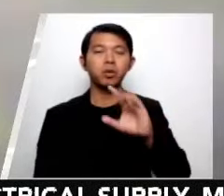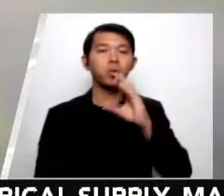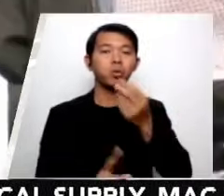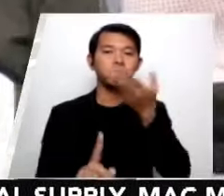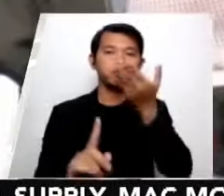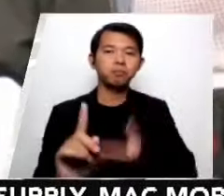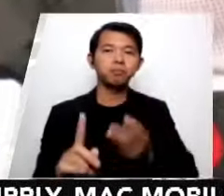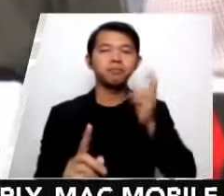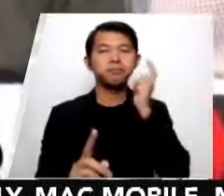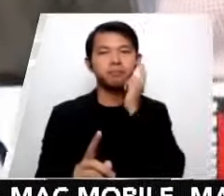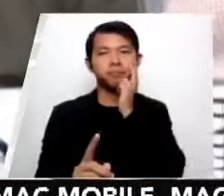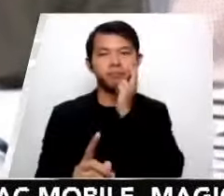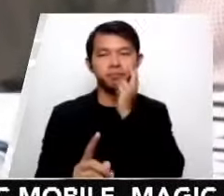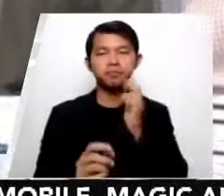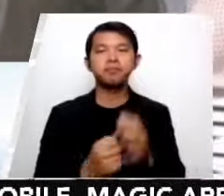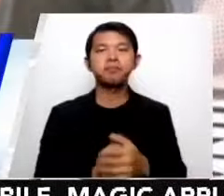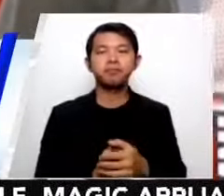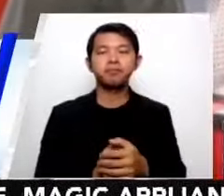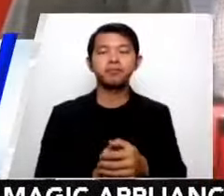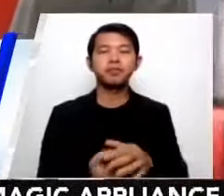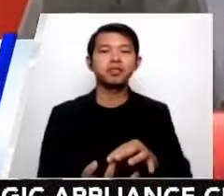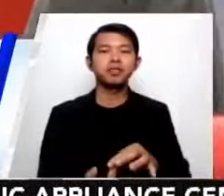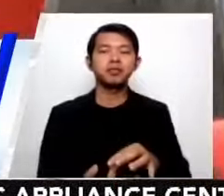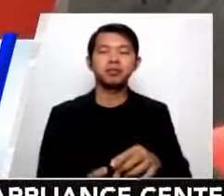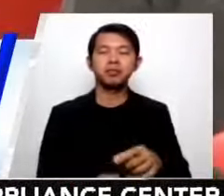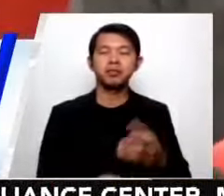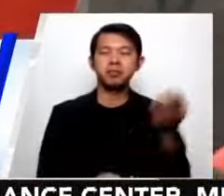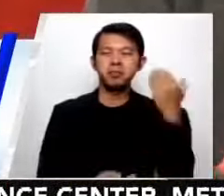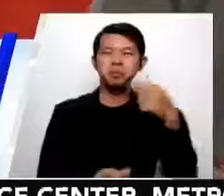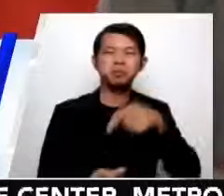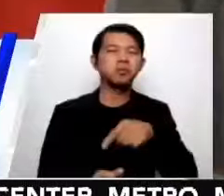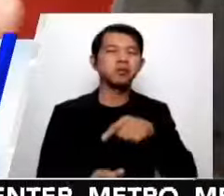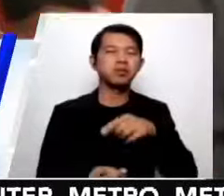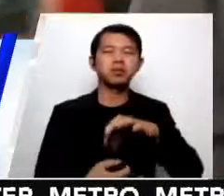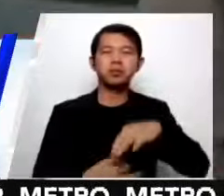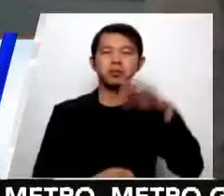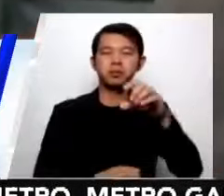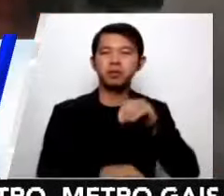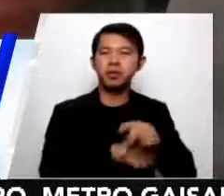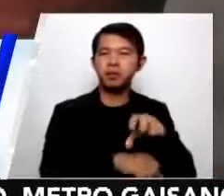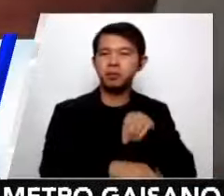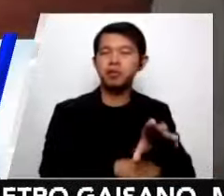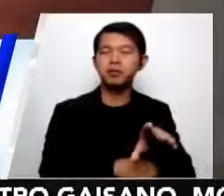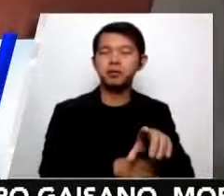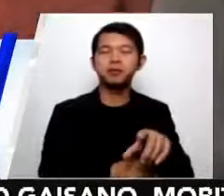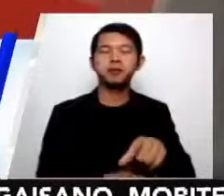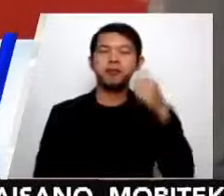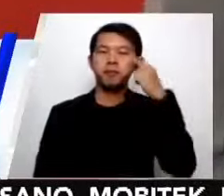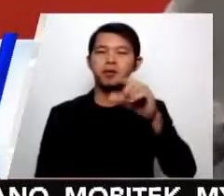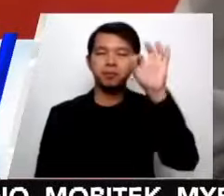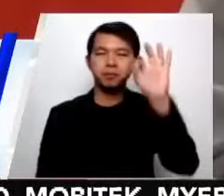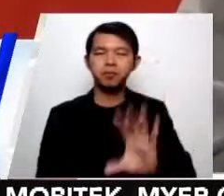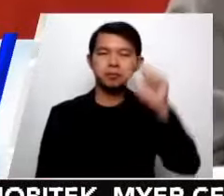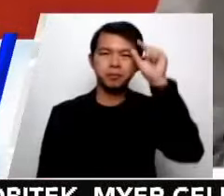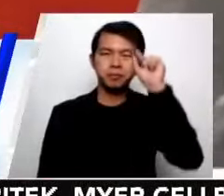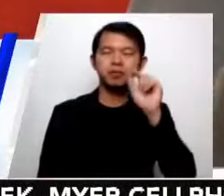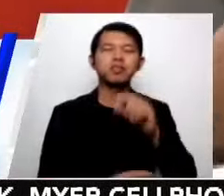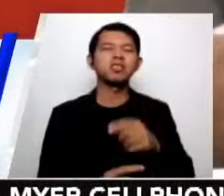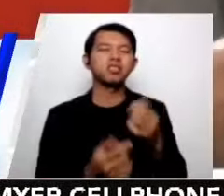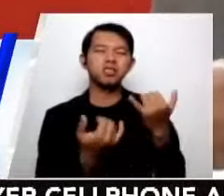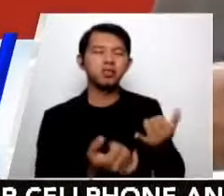Duterte, spiritual advisor ng dating Pangulo si Kibuloy. Patuloy na kinukuha ng GMA Integrated News ang panig ni Duterte at